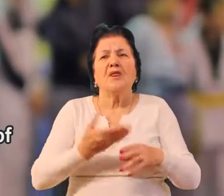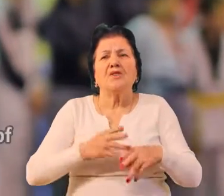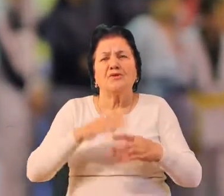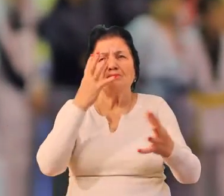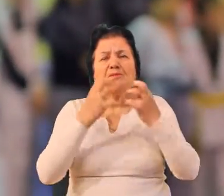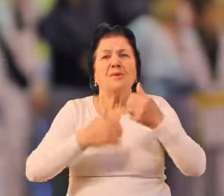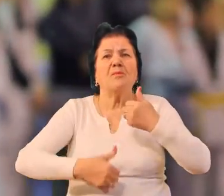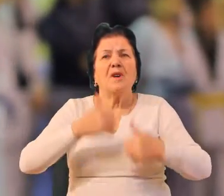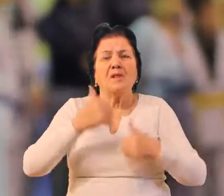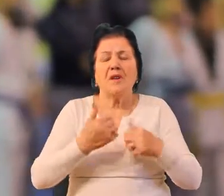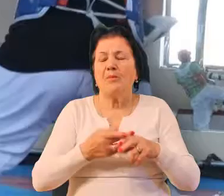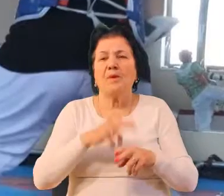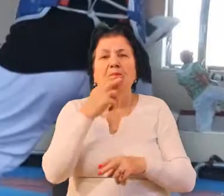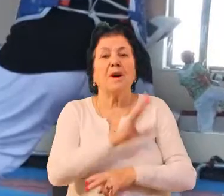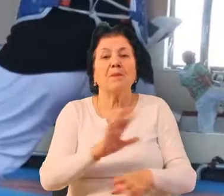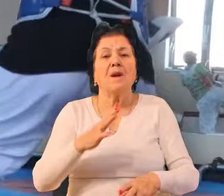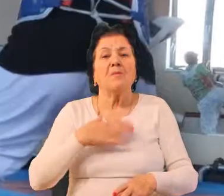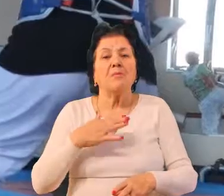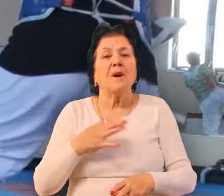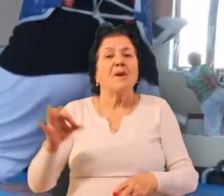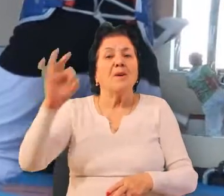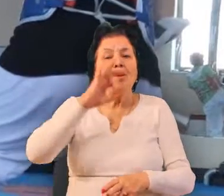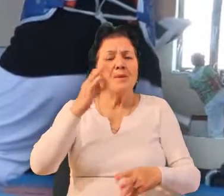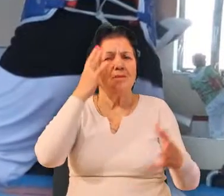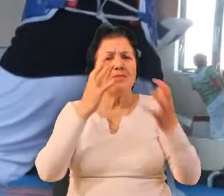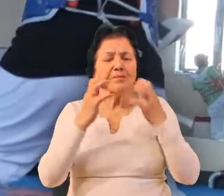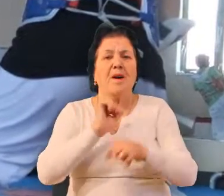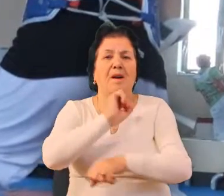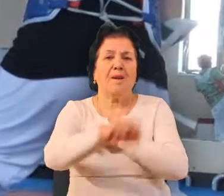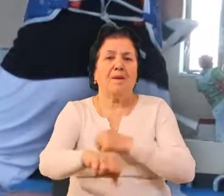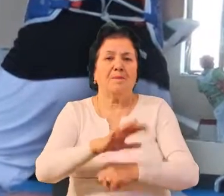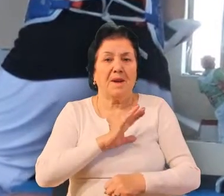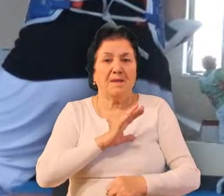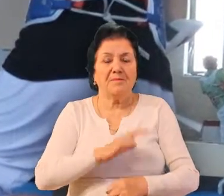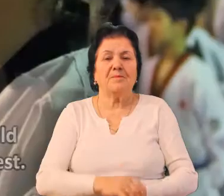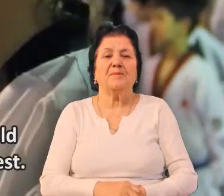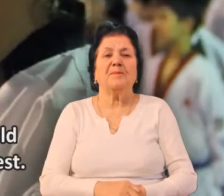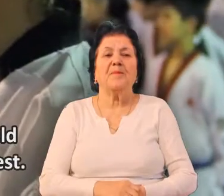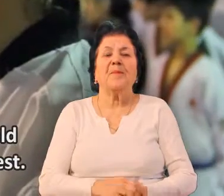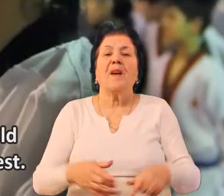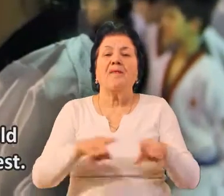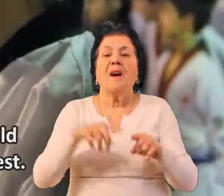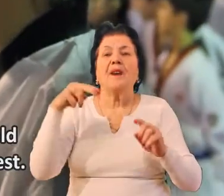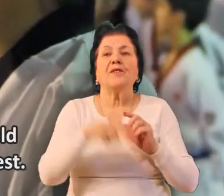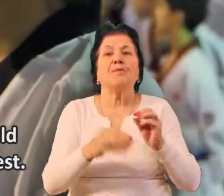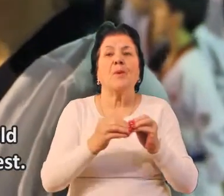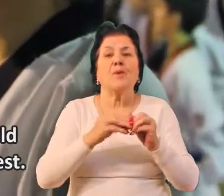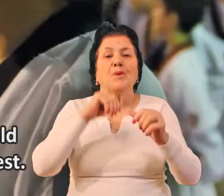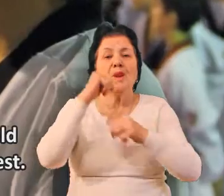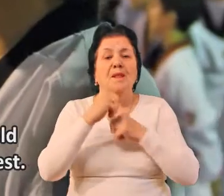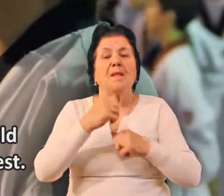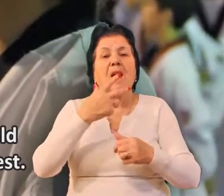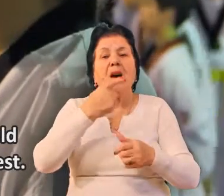məşqlərdən. Amma buna baxmayaraq, mən o fiziki gərginliklərə qalib gəldim və 2010-cu ildə